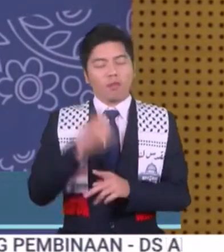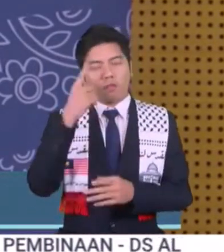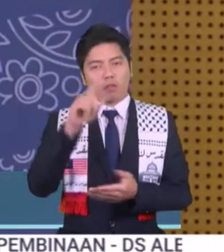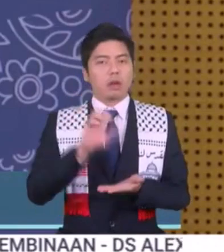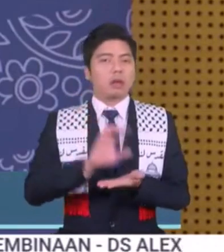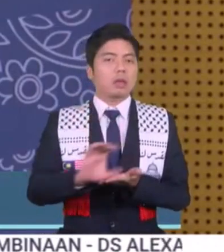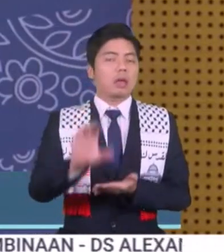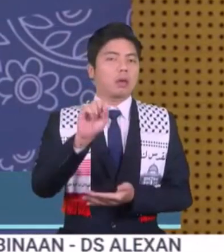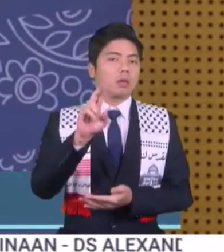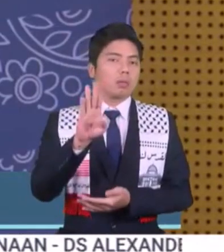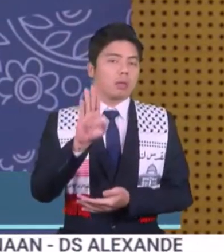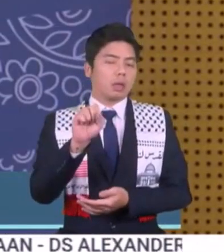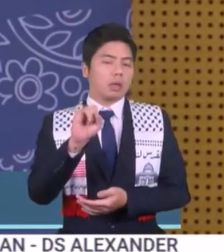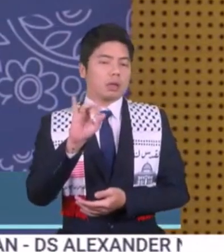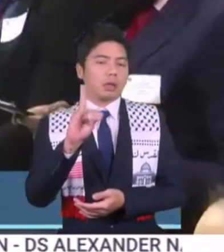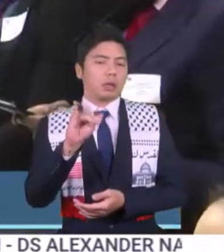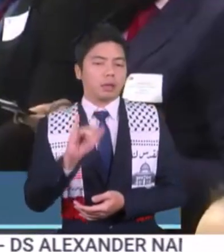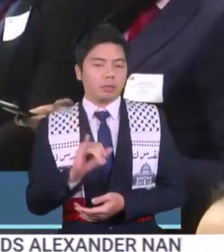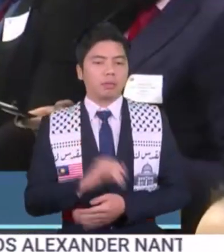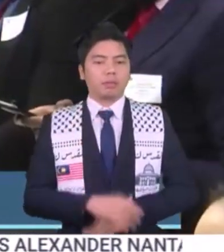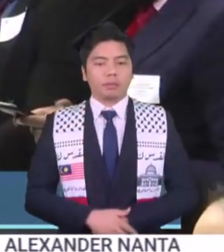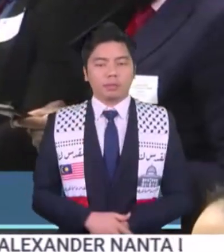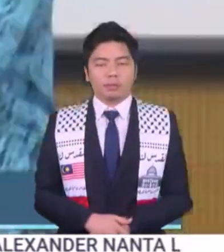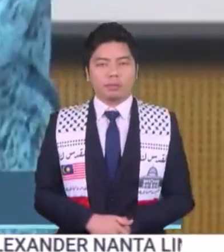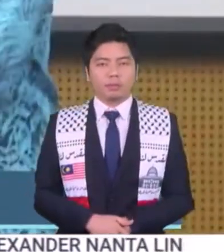subsidies to those that need them most.